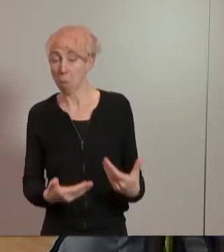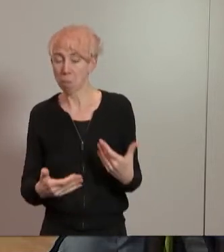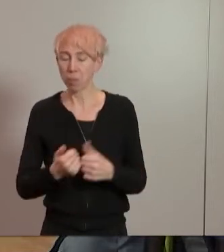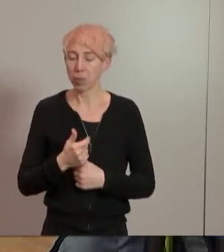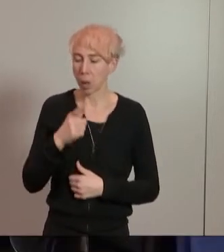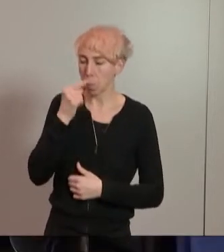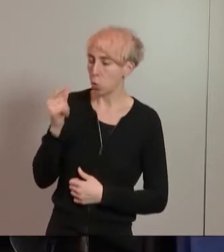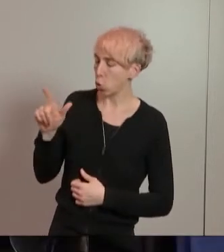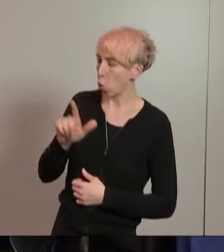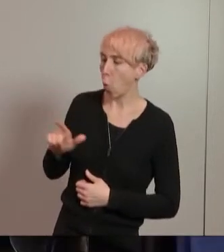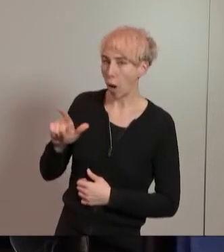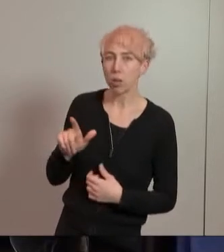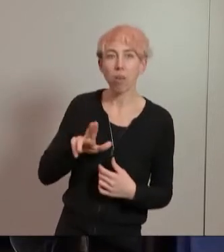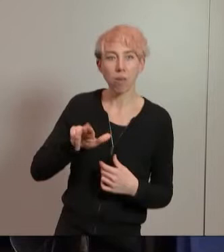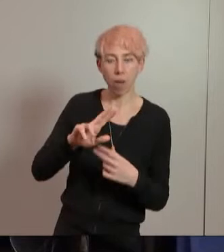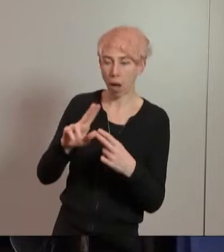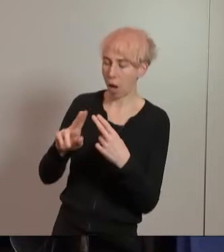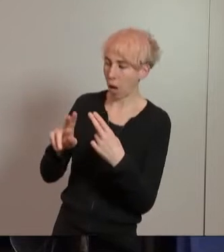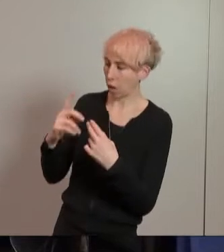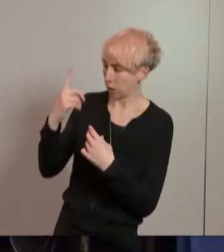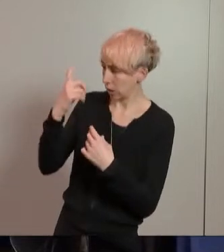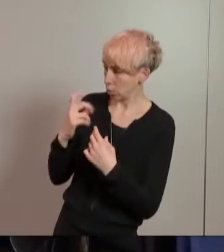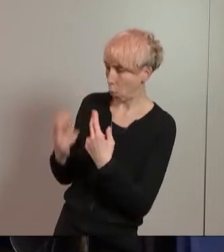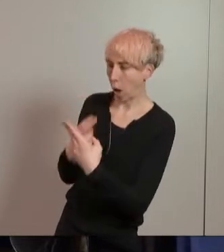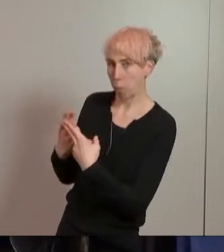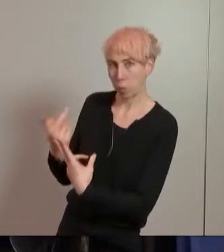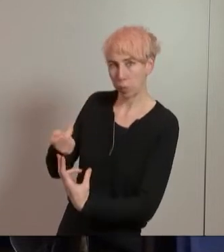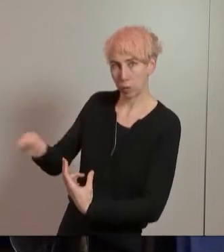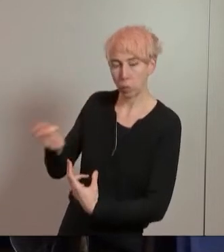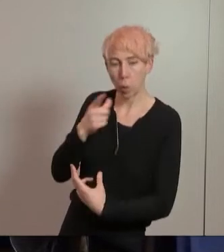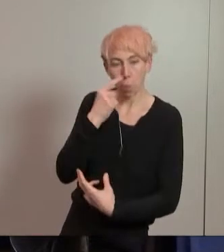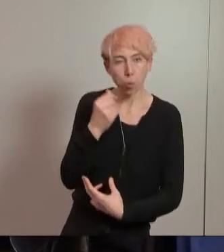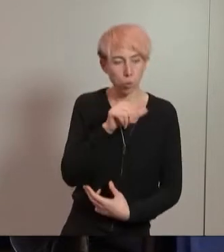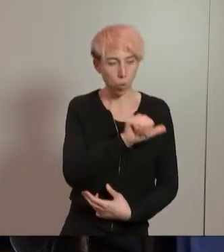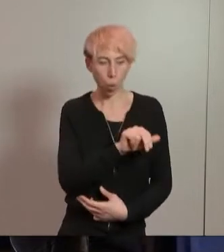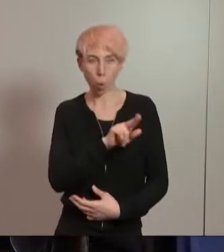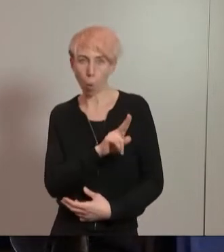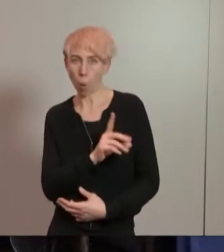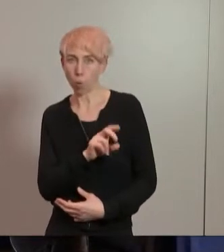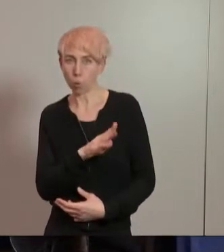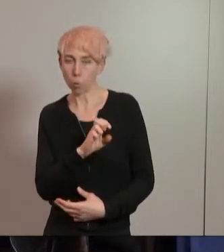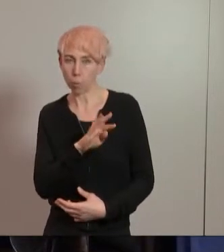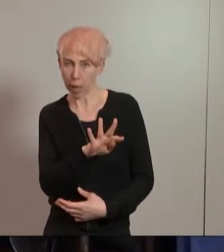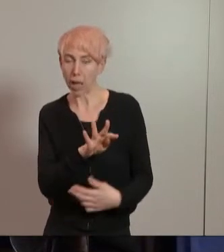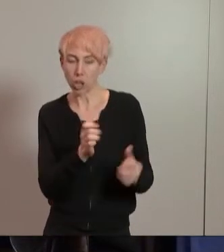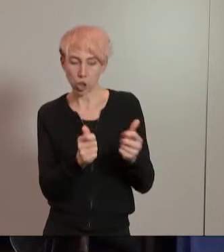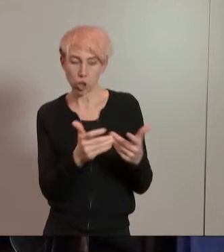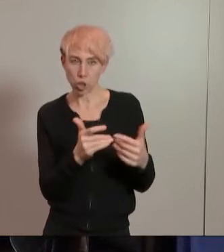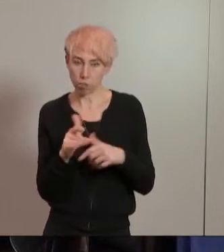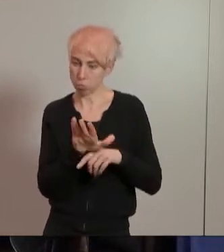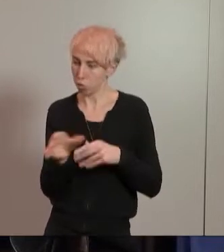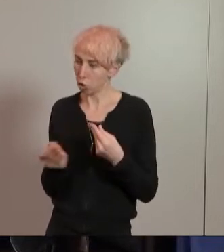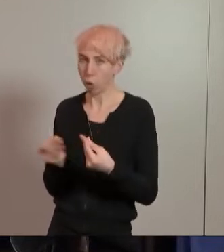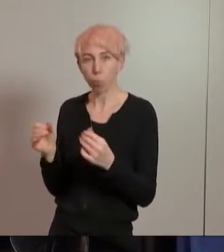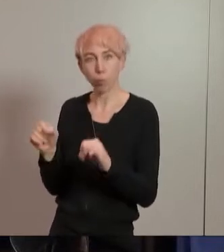Monsieur Loirm, on va répondre à votre question sans aucun problème. Monsieur Audubert pourra vous donner tous les chiffres. Sinon, sur